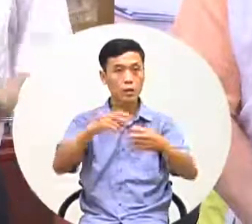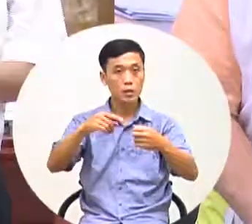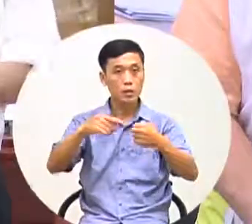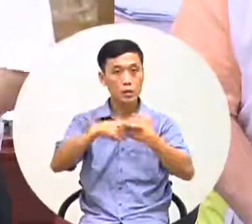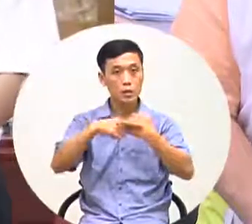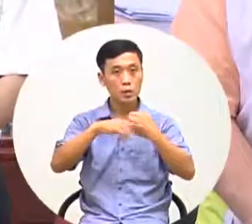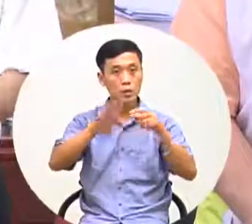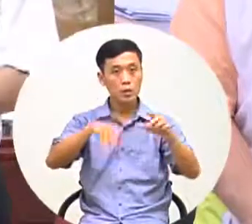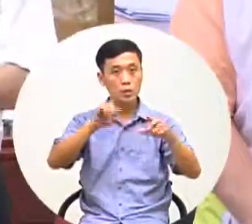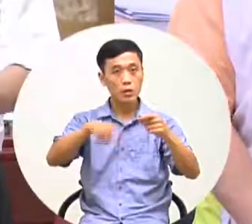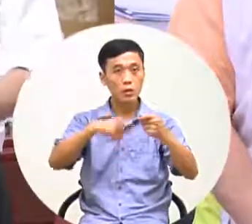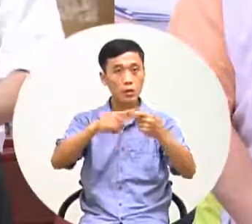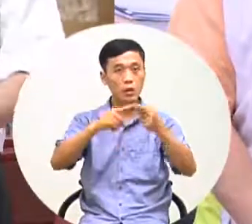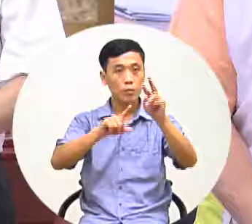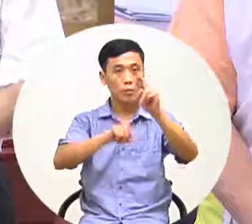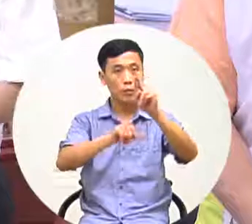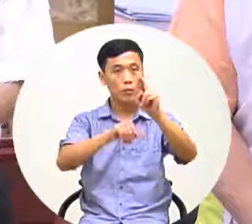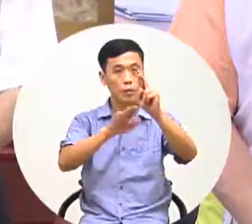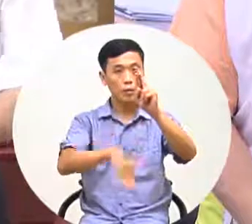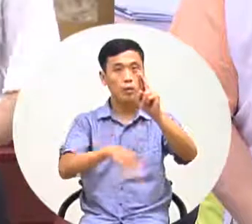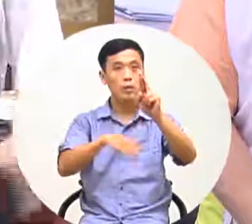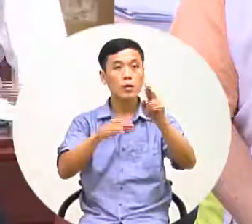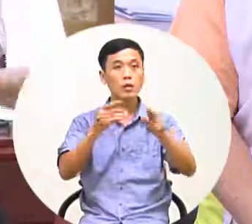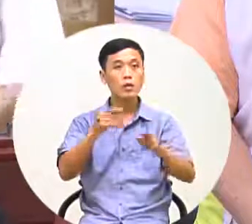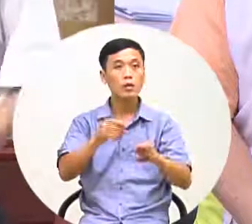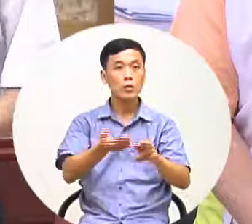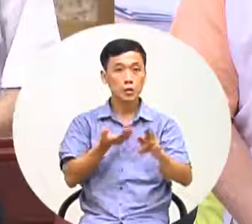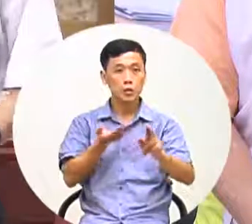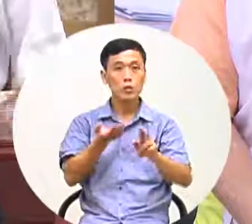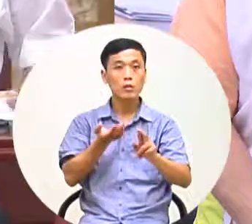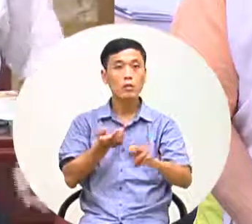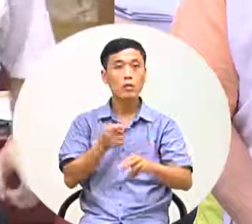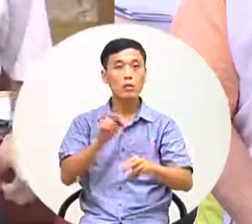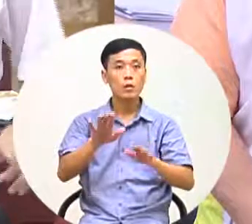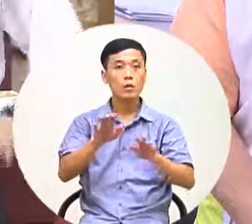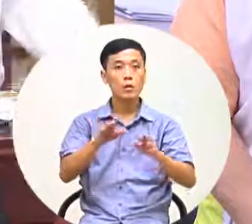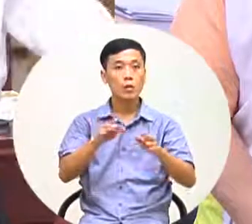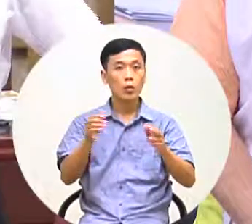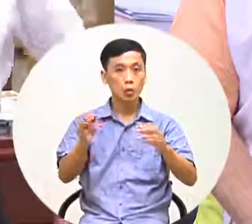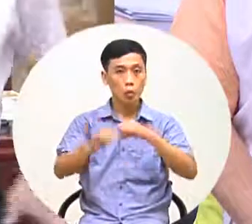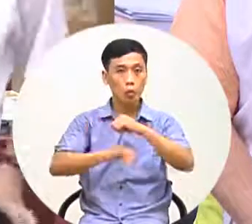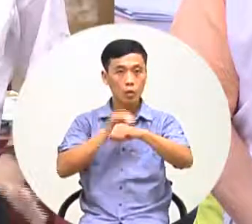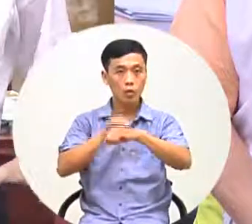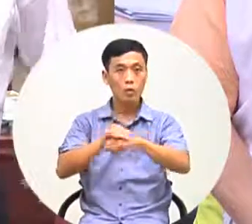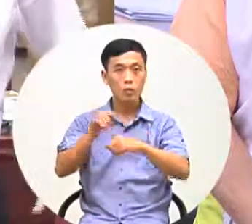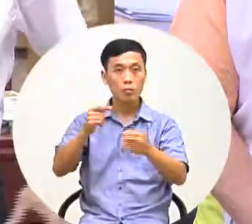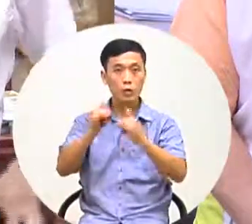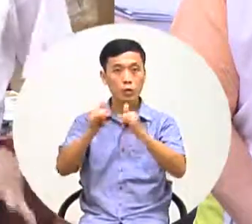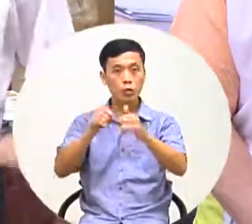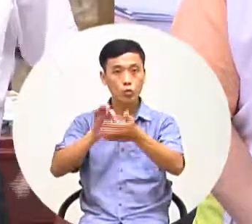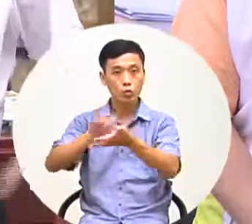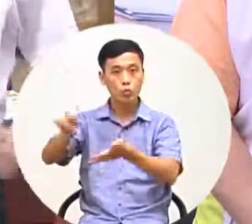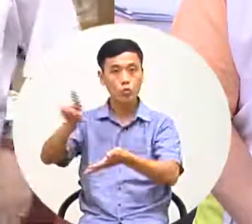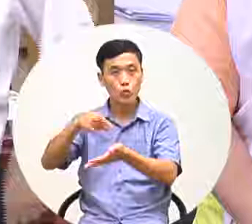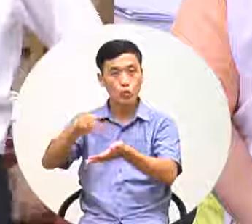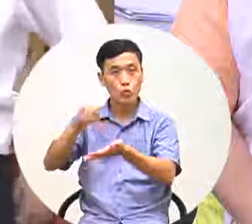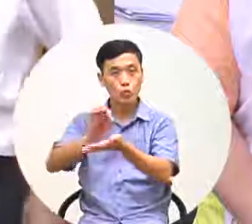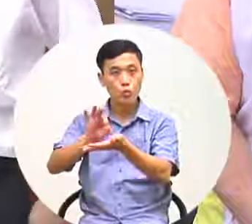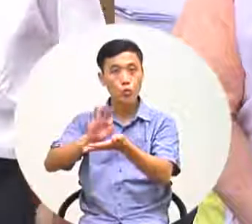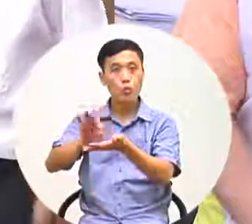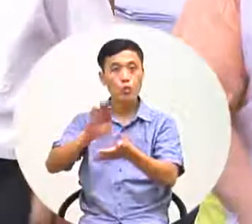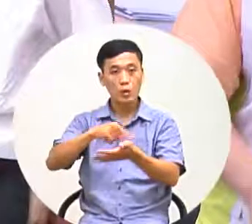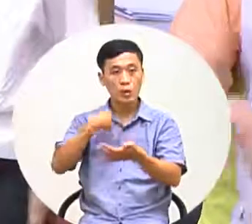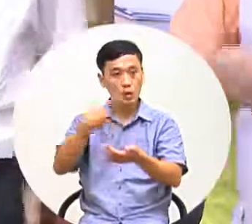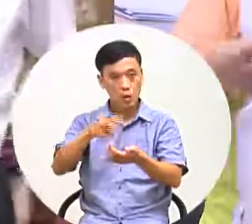对，要规个年完成了，大家咧使用嘛，啊，即块大家做伙来整体看要安怎来迄落较